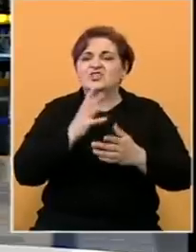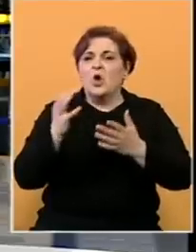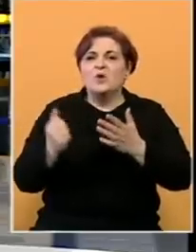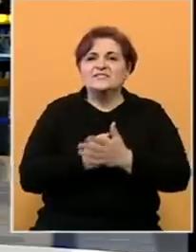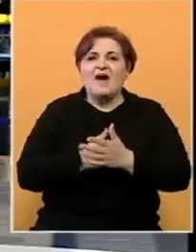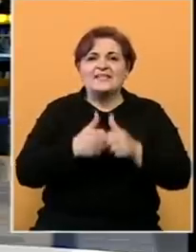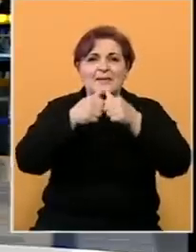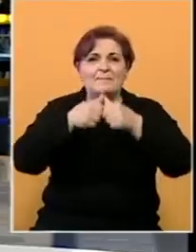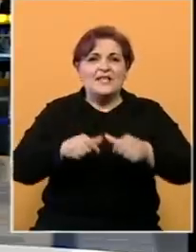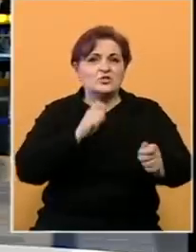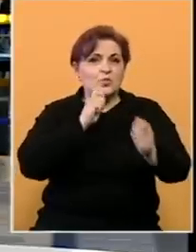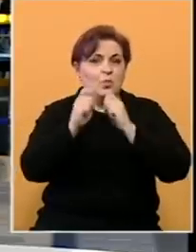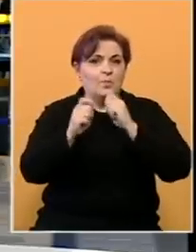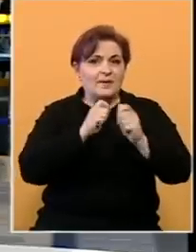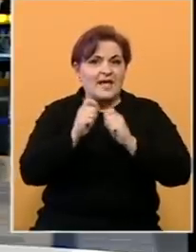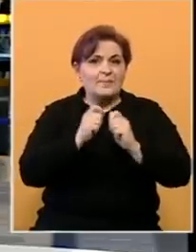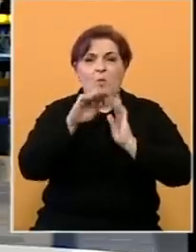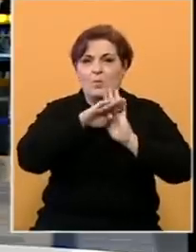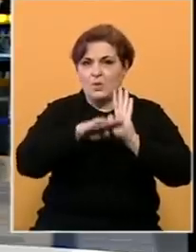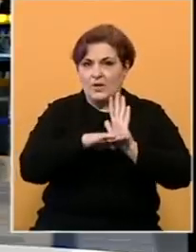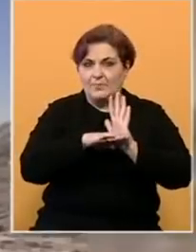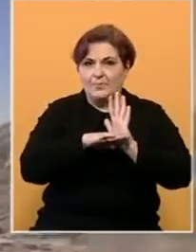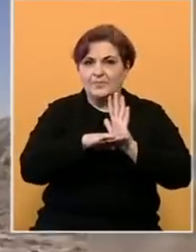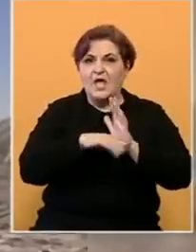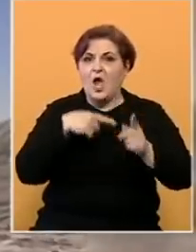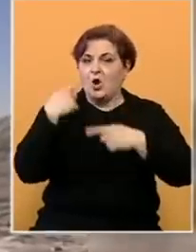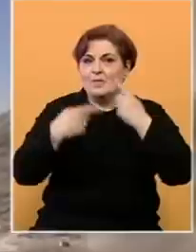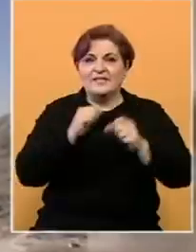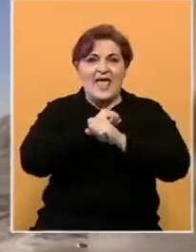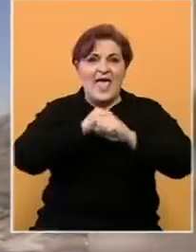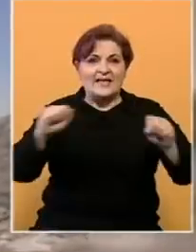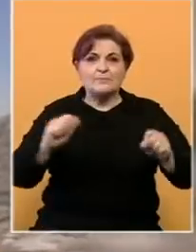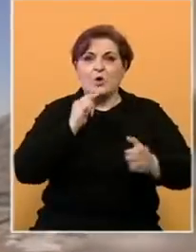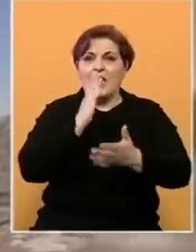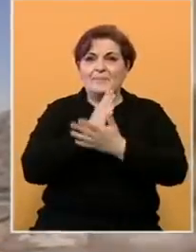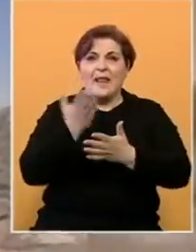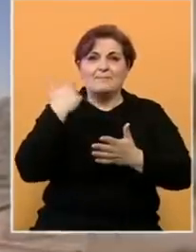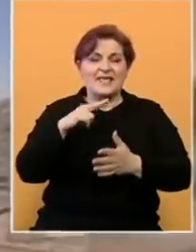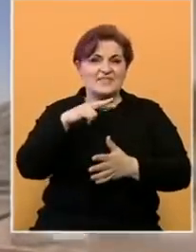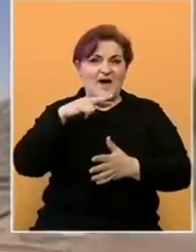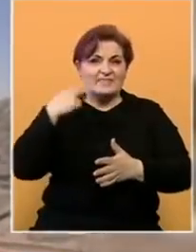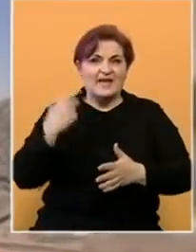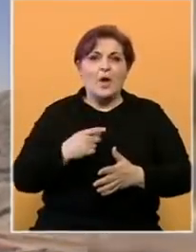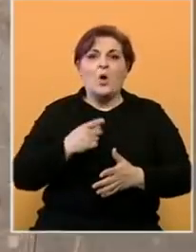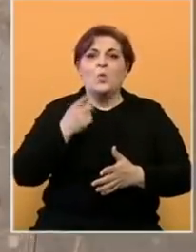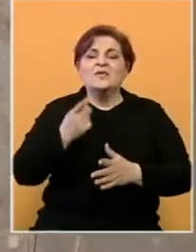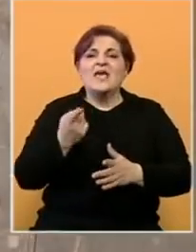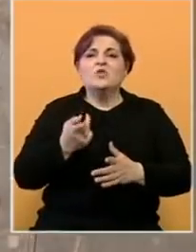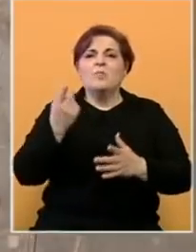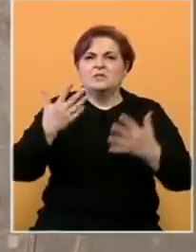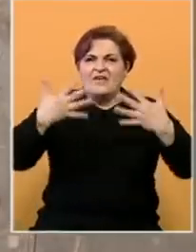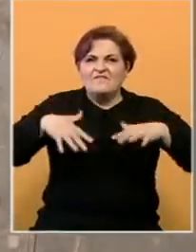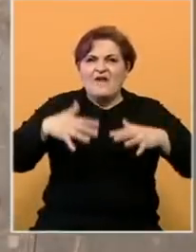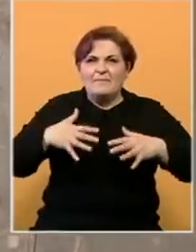ostvariti prednost u pregovorima o nuklearnom programu. Komentirajući eksploziju koja se desila prije dva dana u jednom od postrojenja